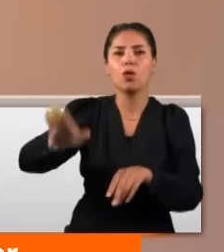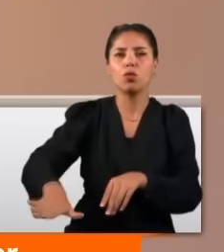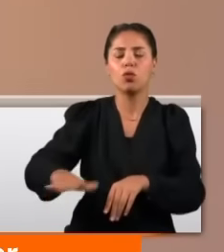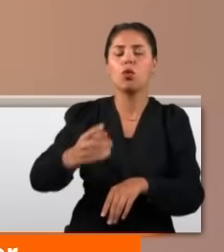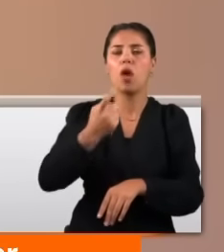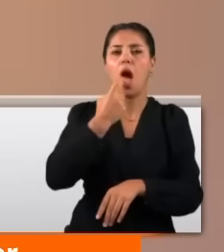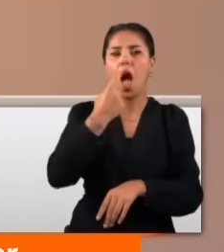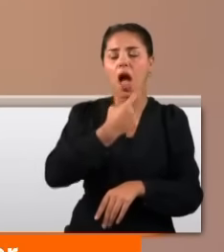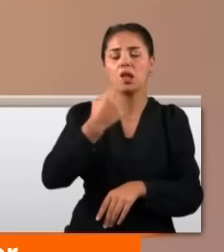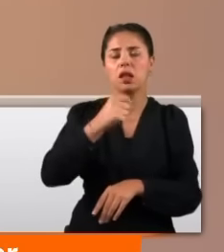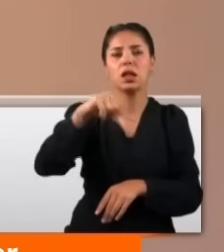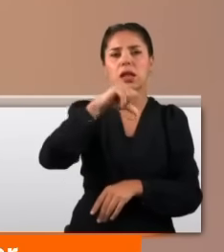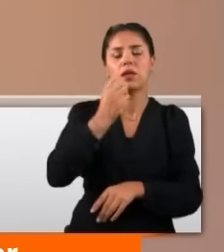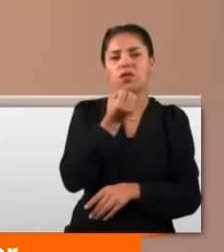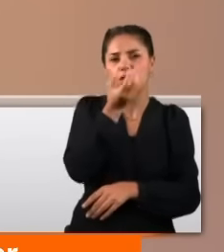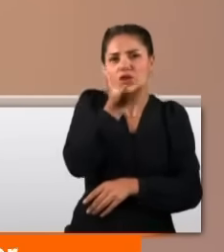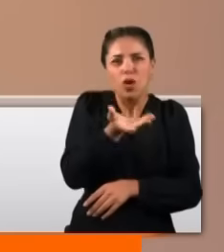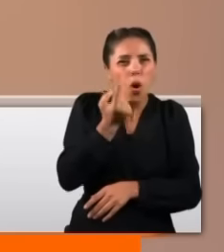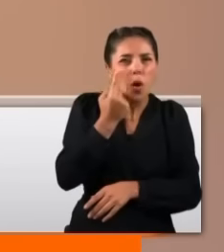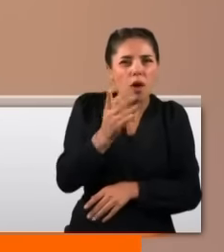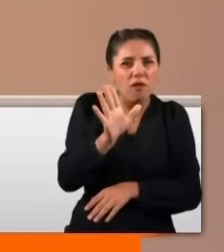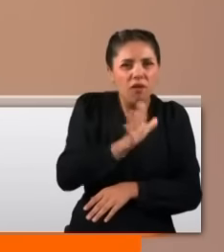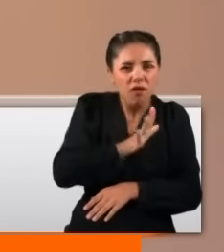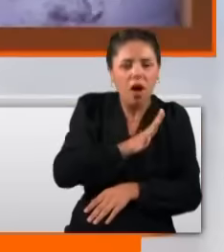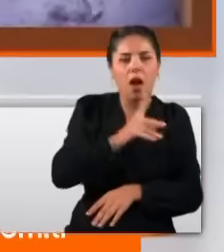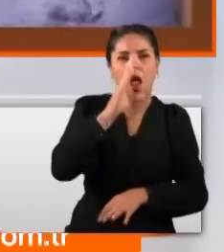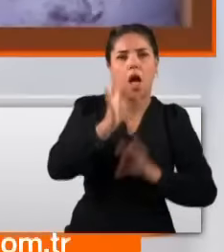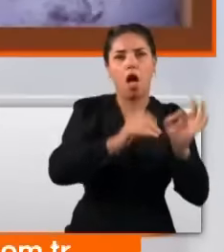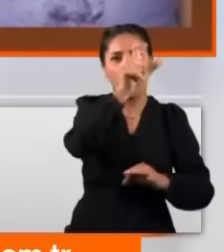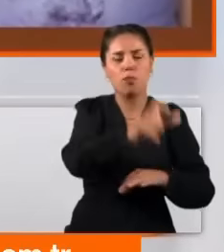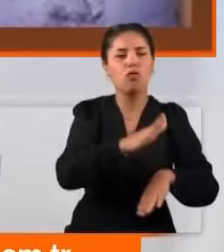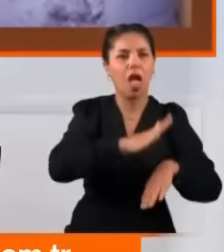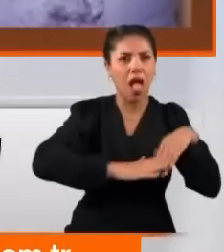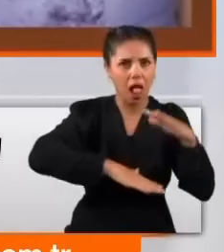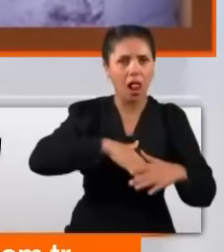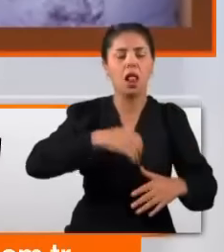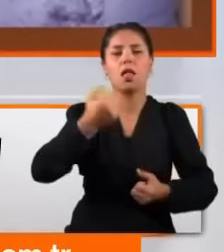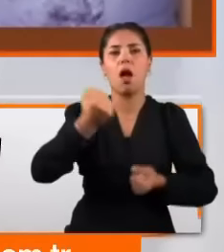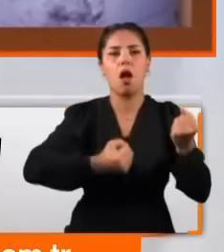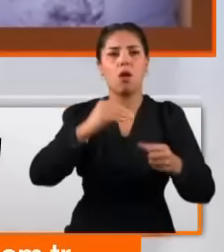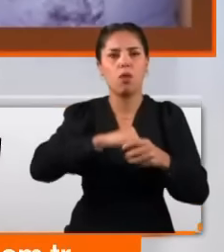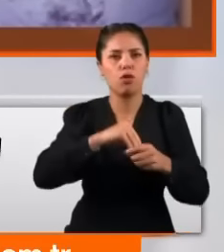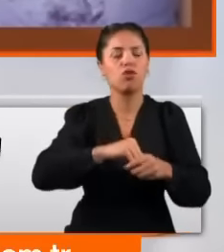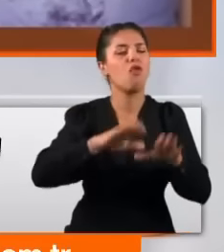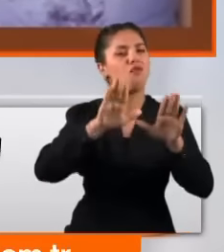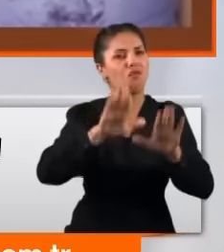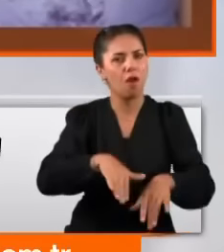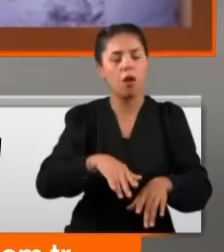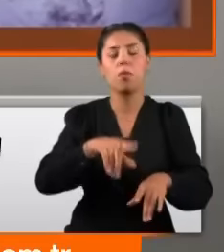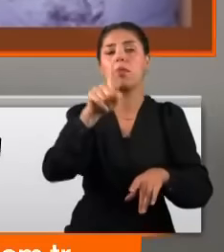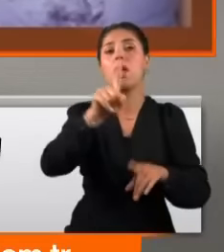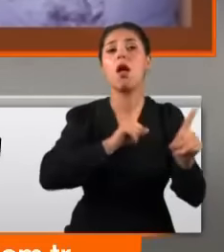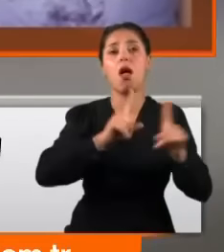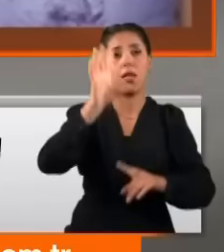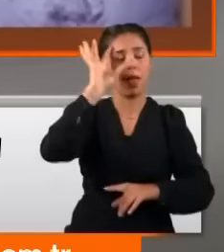sıvı tutuklu amcası Salim Güran'ın eline, oradan da araçta direksiyon ve koltuğa bulaşmıştı. Adli tıbbın otopsi